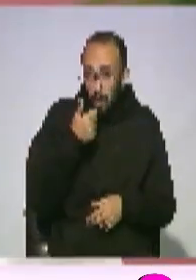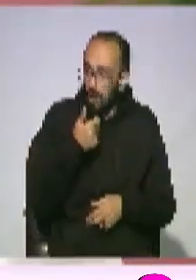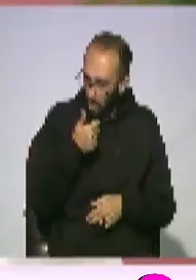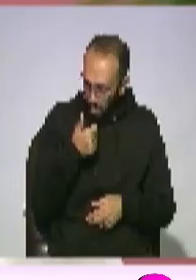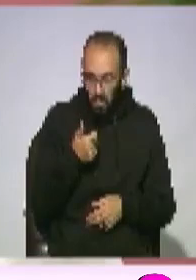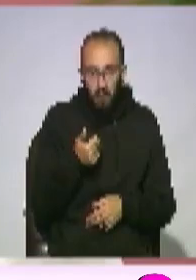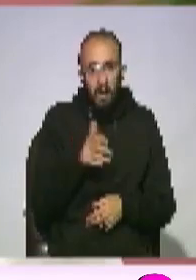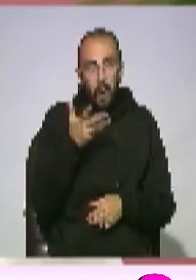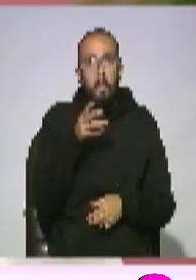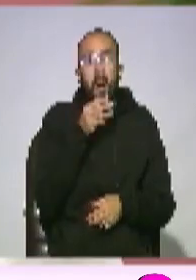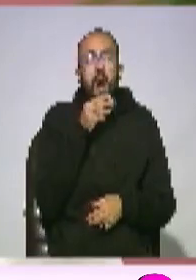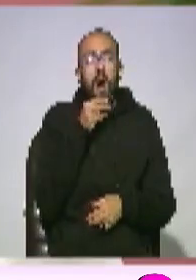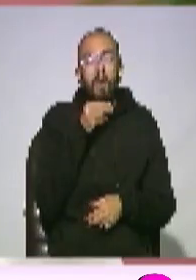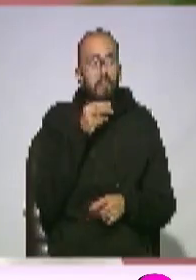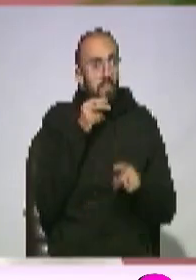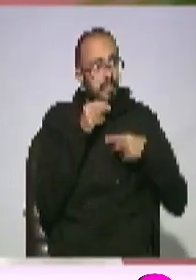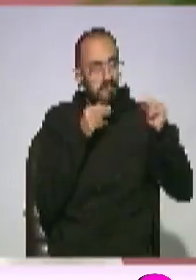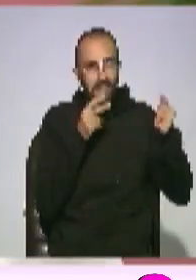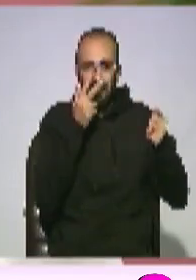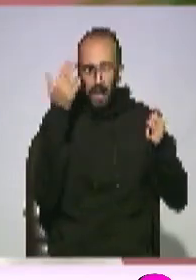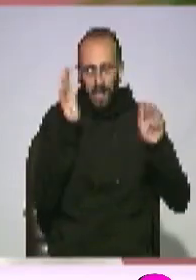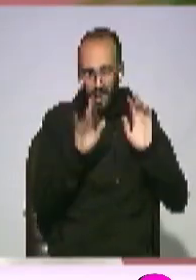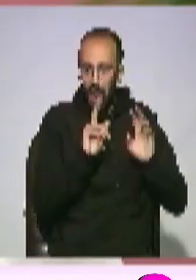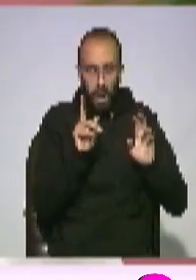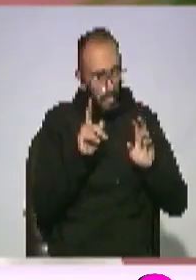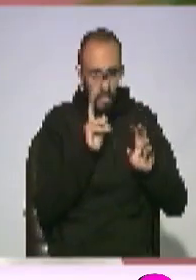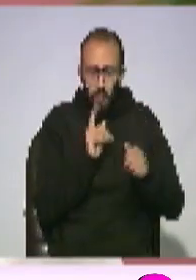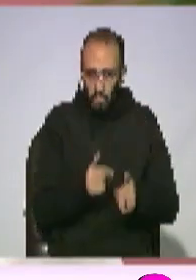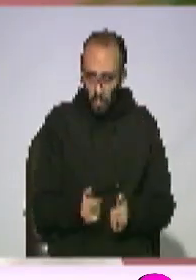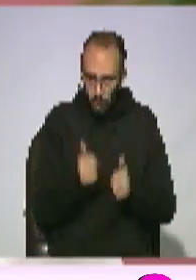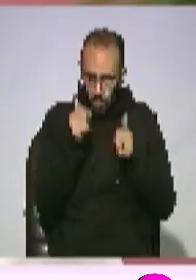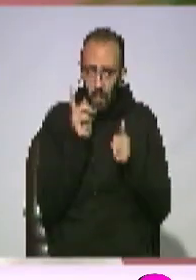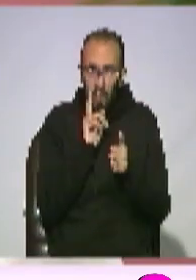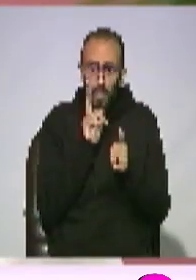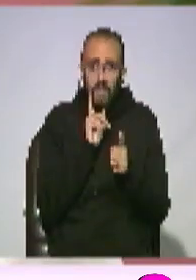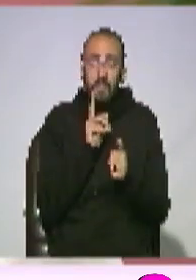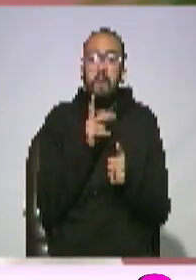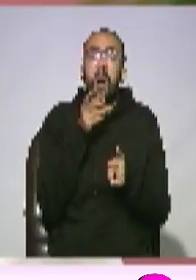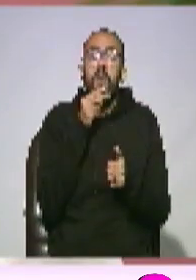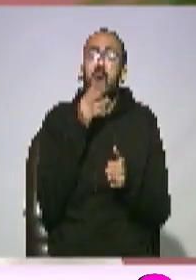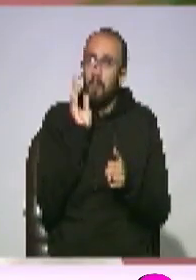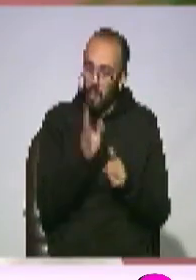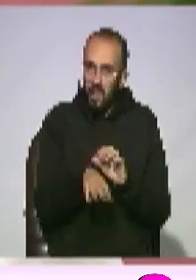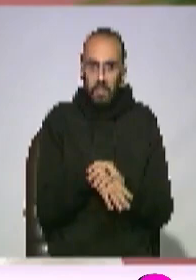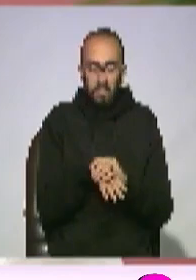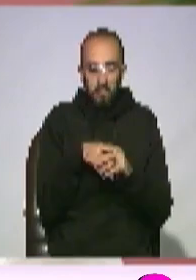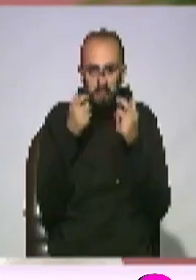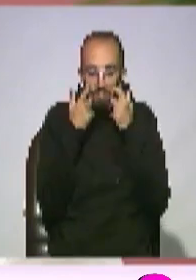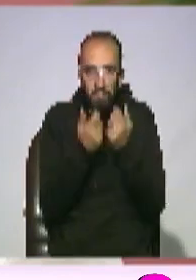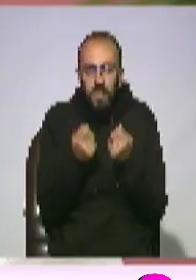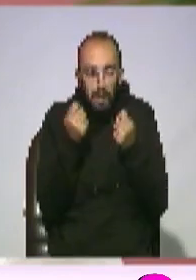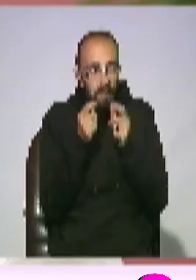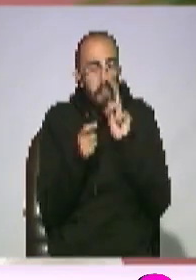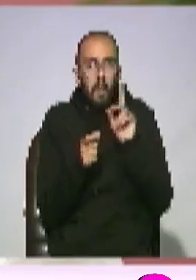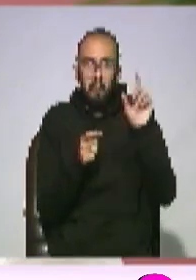يعني كانت المقوله الاشهر لا مش هتنفع، لا الام بتقدر تعوض والاب بيقدر يعوض